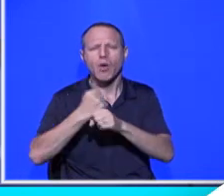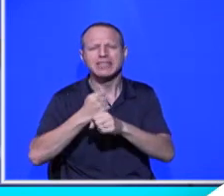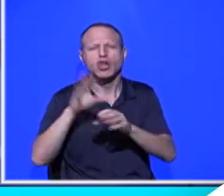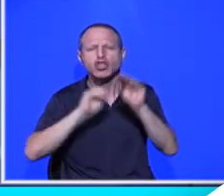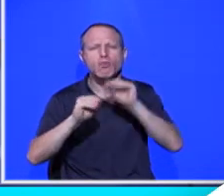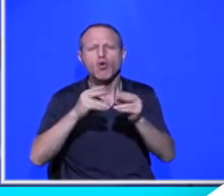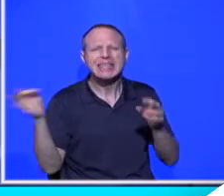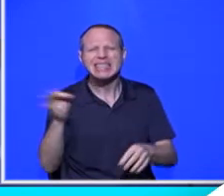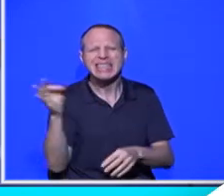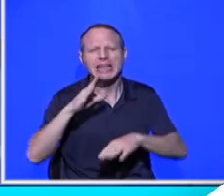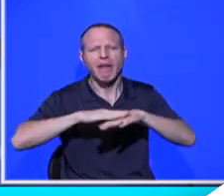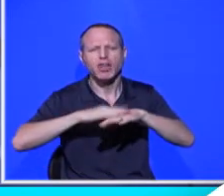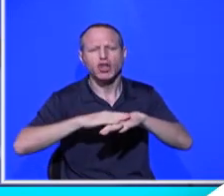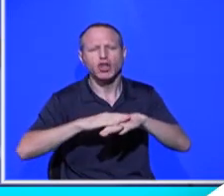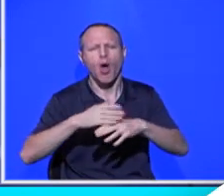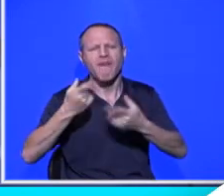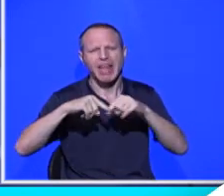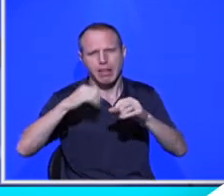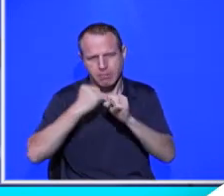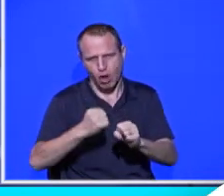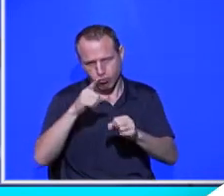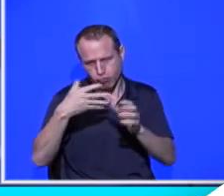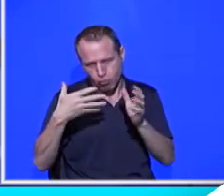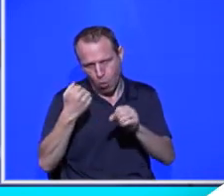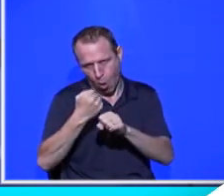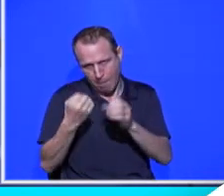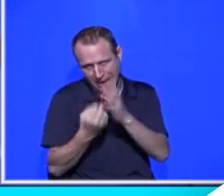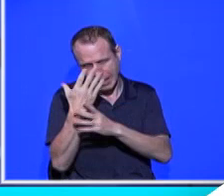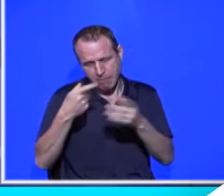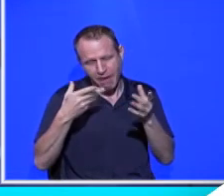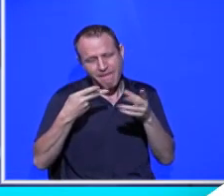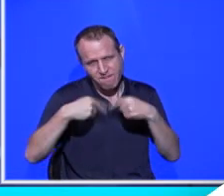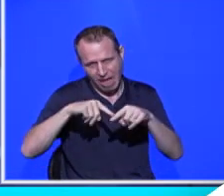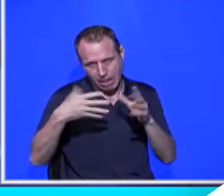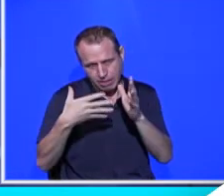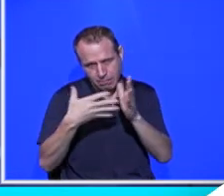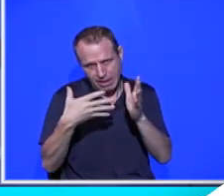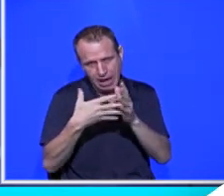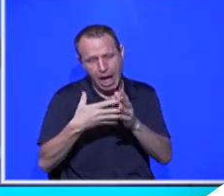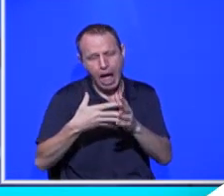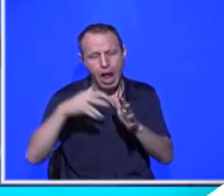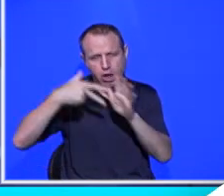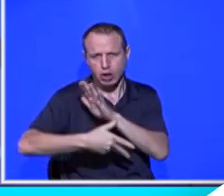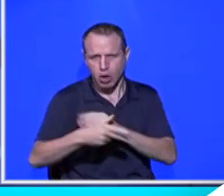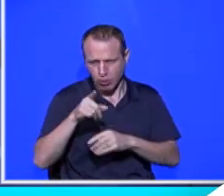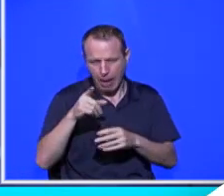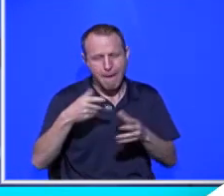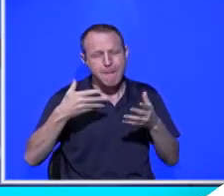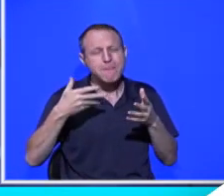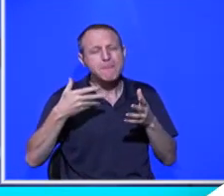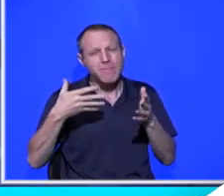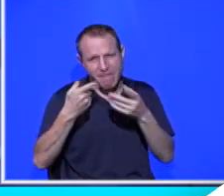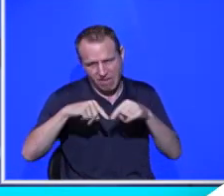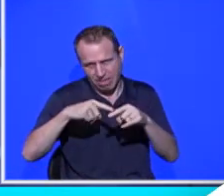ביטחון, כשהוא מקים ועדת בדיקה לנושא הצוללות. לא שאני חושב שיצא משהו מהוועדה הזו, הוועדה הזו היא בדיחה בפני עצמה. למה היא בדיחה? כי היא לא יכולה, אין לה שום